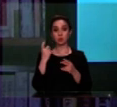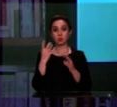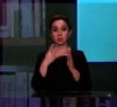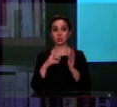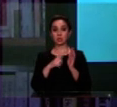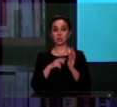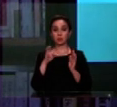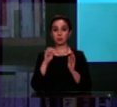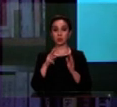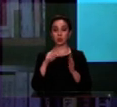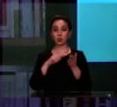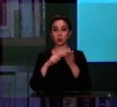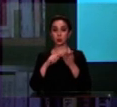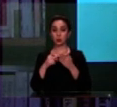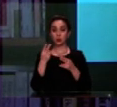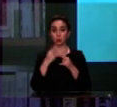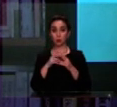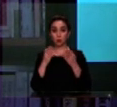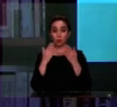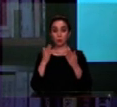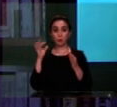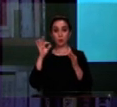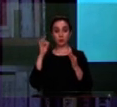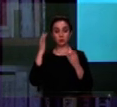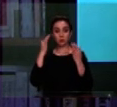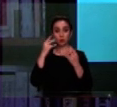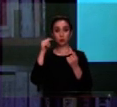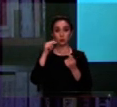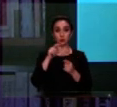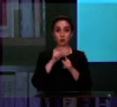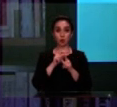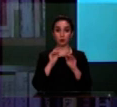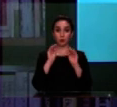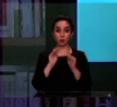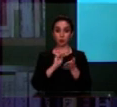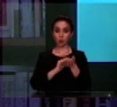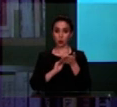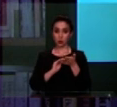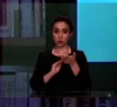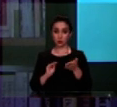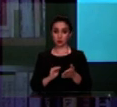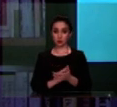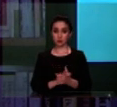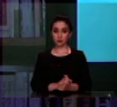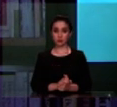Gaplarni o'qing. Nuqtalar o'rniga mazmuniga mos so'zlarni qo'yib yozing.